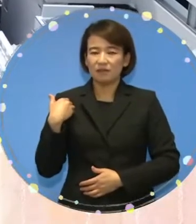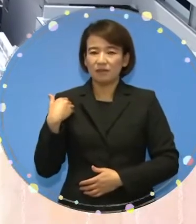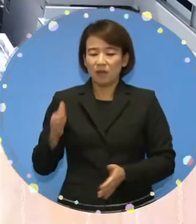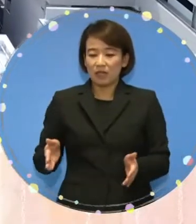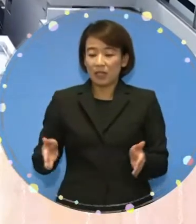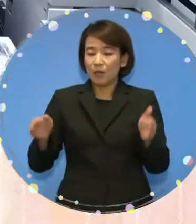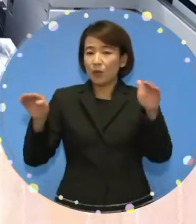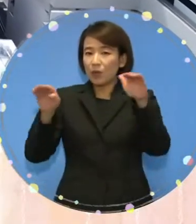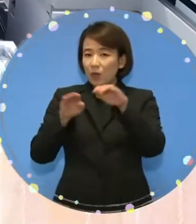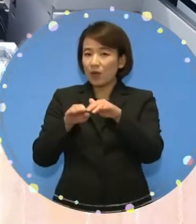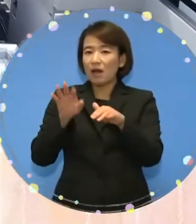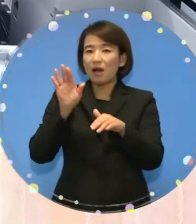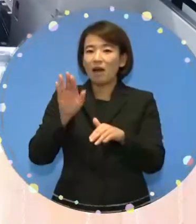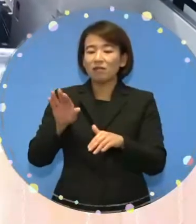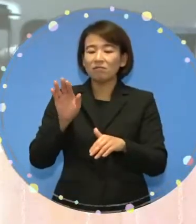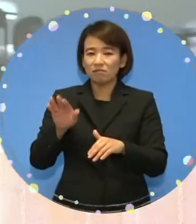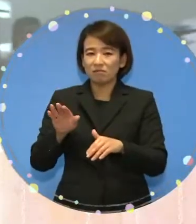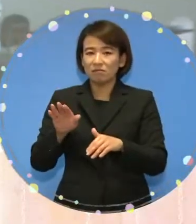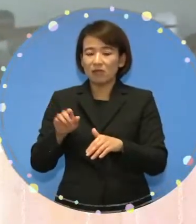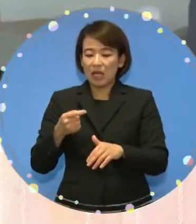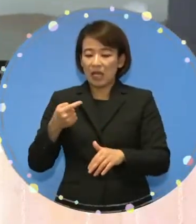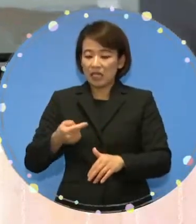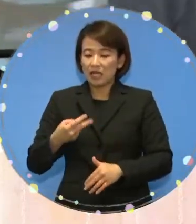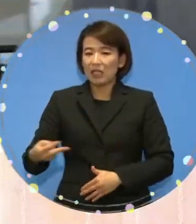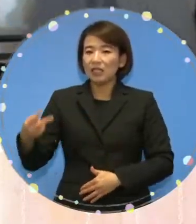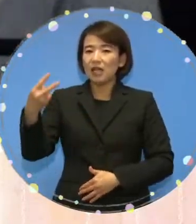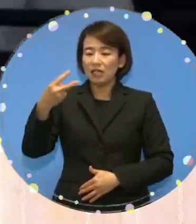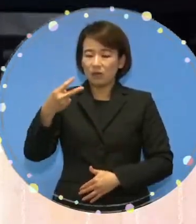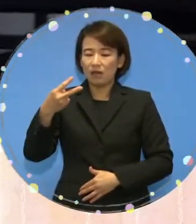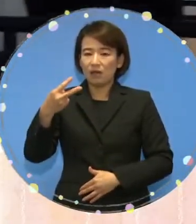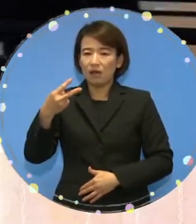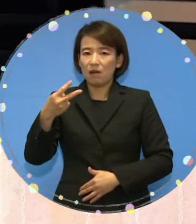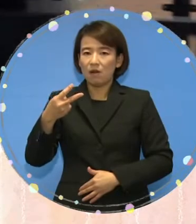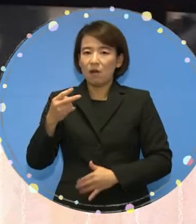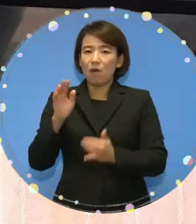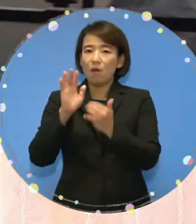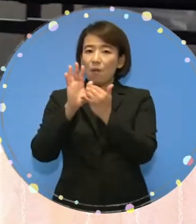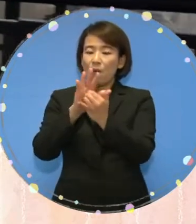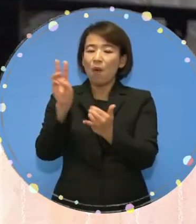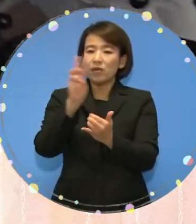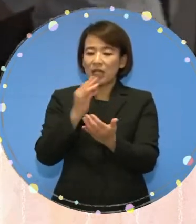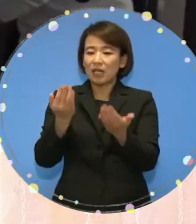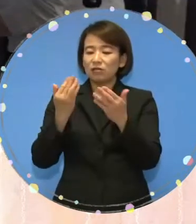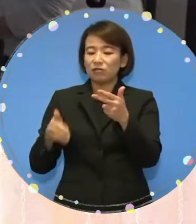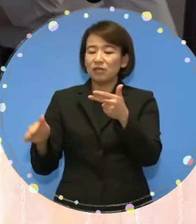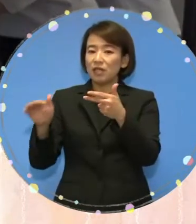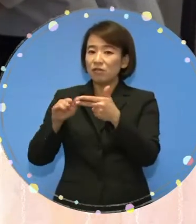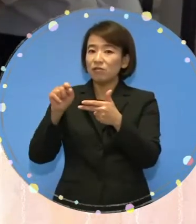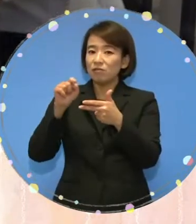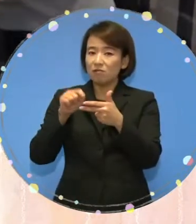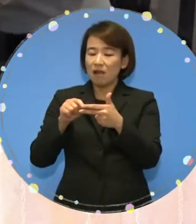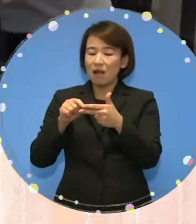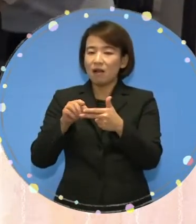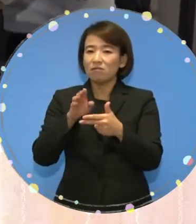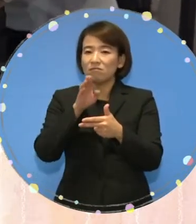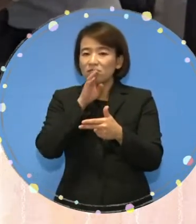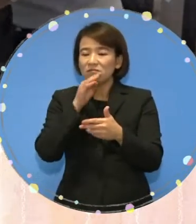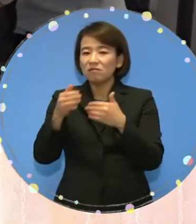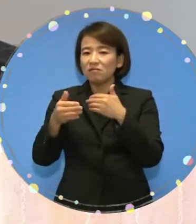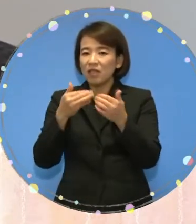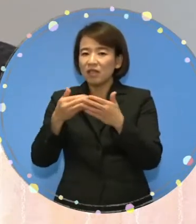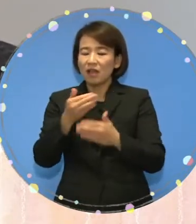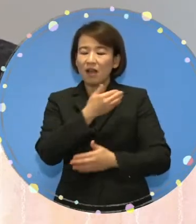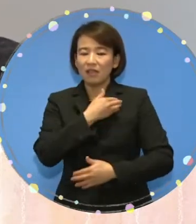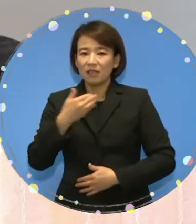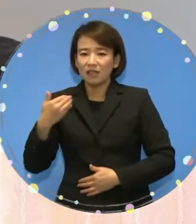免震構造を採用しており12階に併設している防災学習施設は疑似体験を通じて